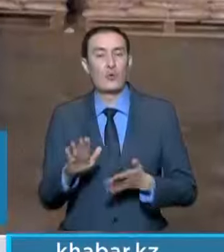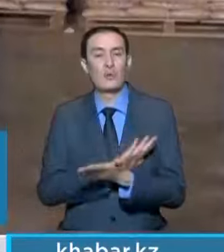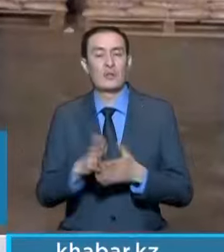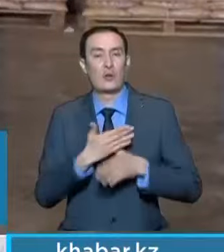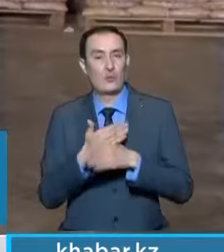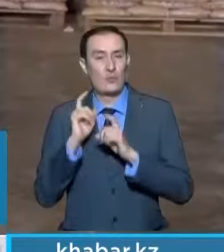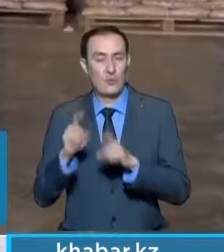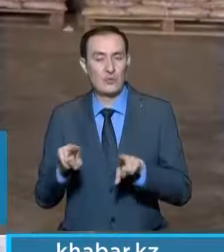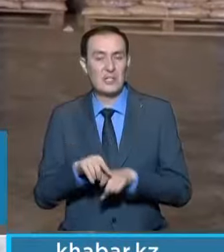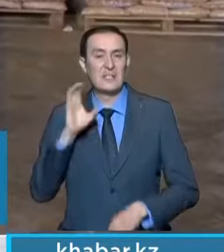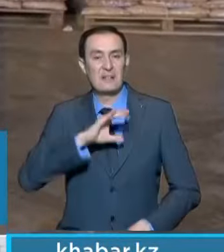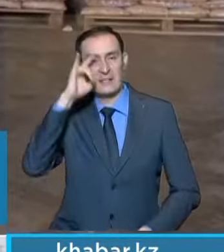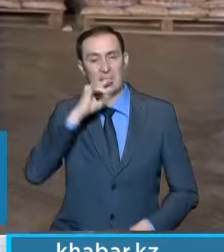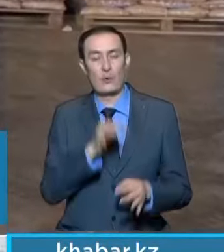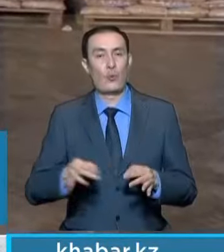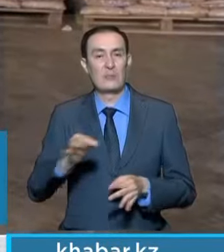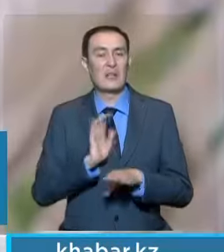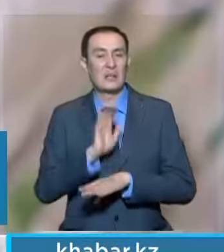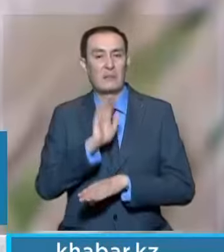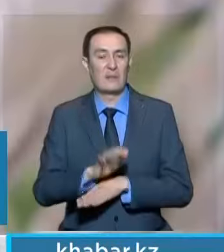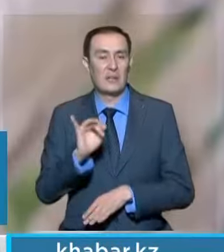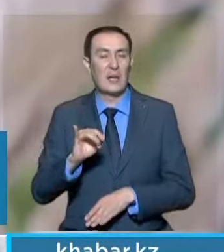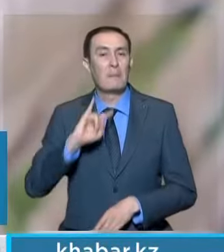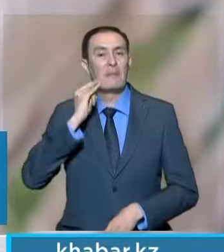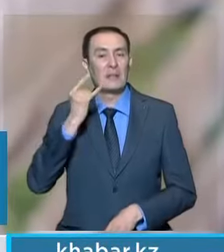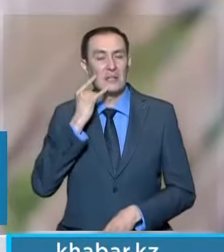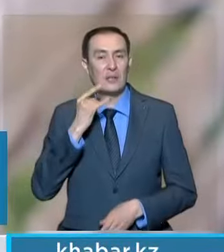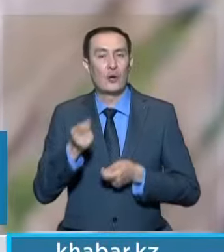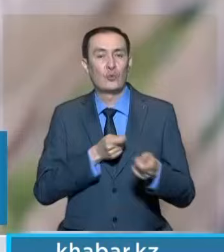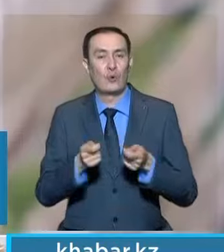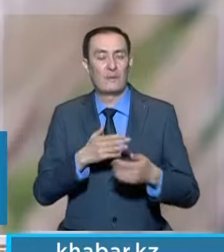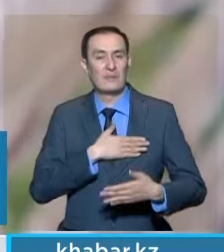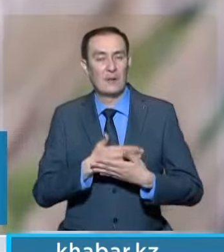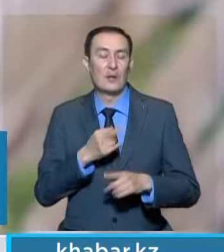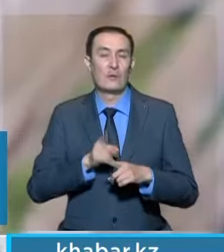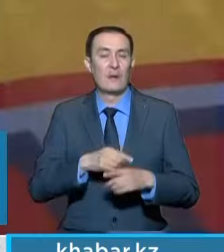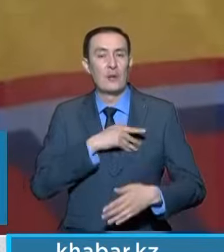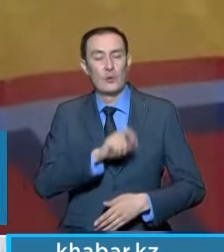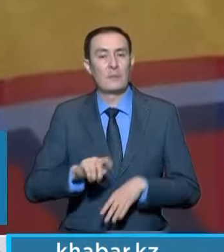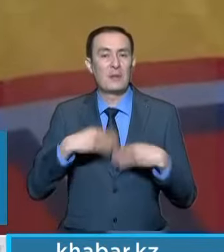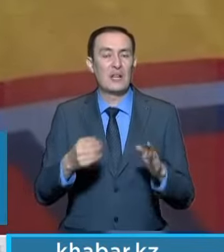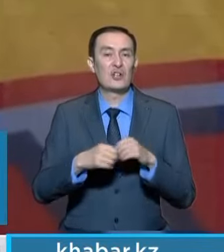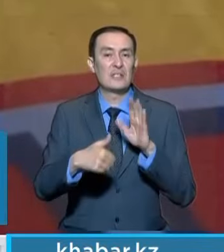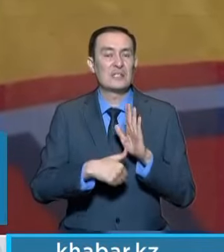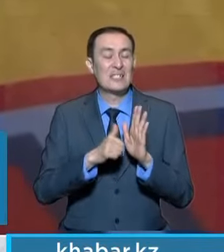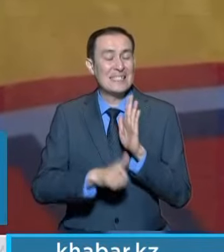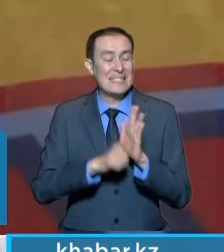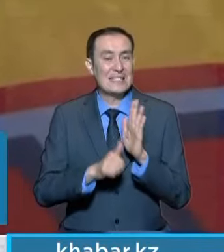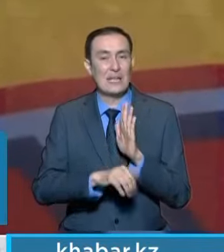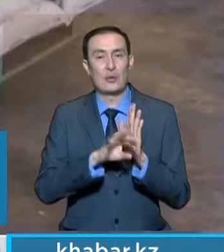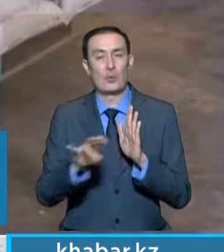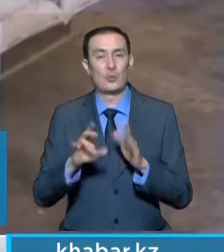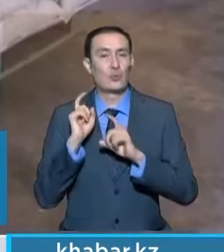Гуманитарную помощь жителям Североказахстанской области также направило павлодарское духовенство. Неравнодушные павлодарцы передали 60 тонн